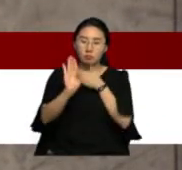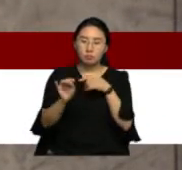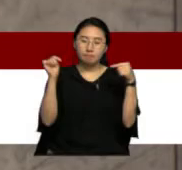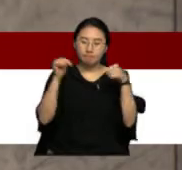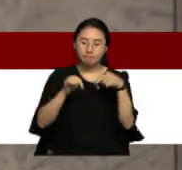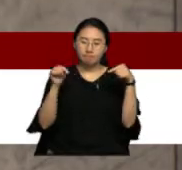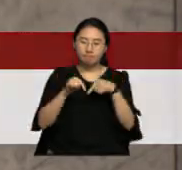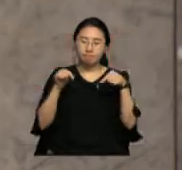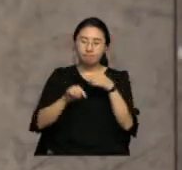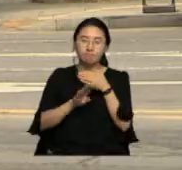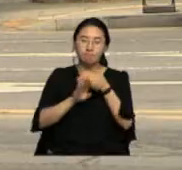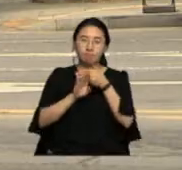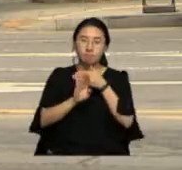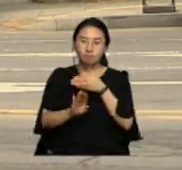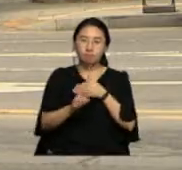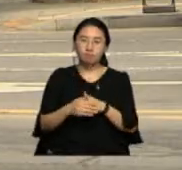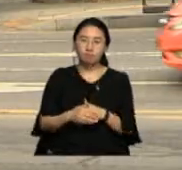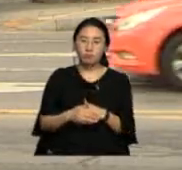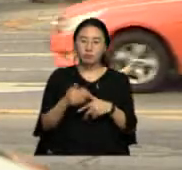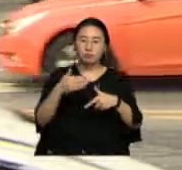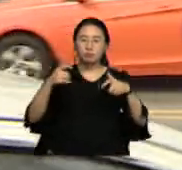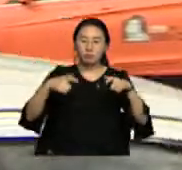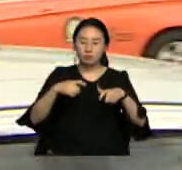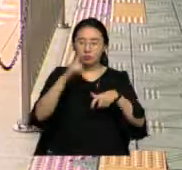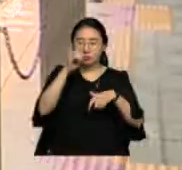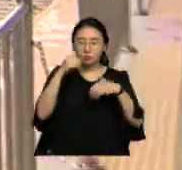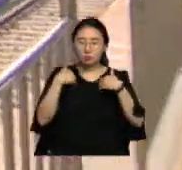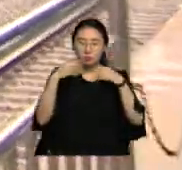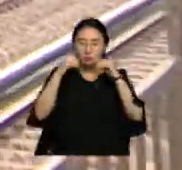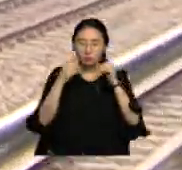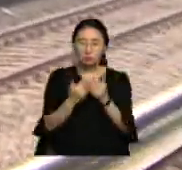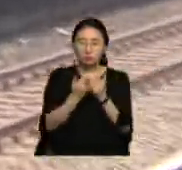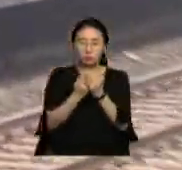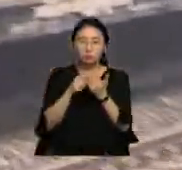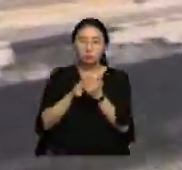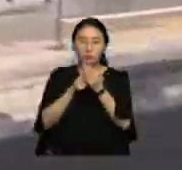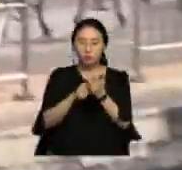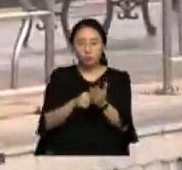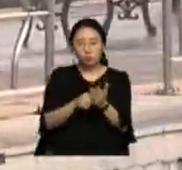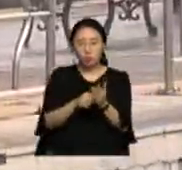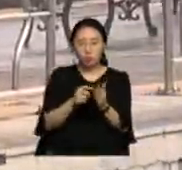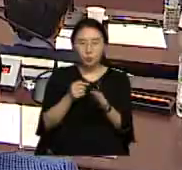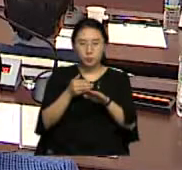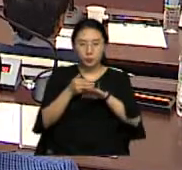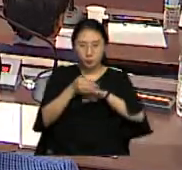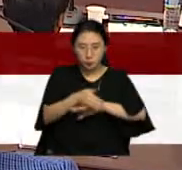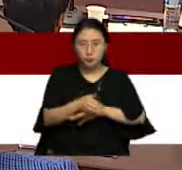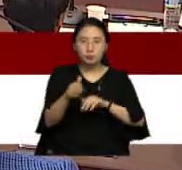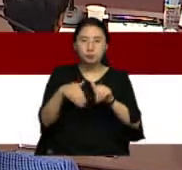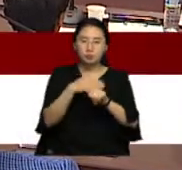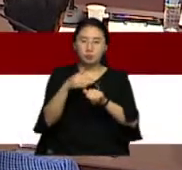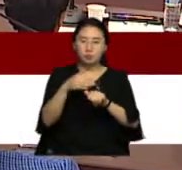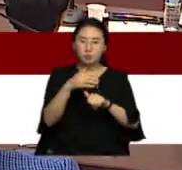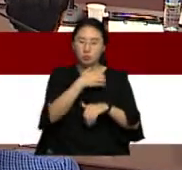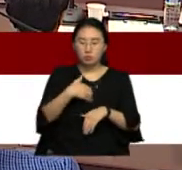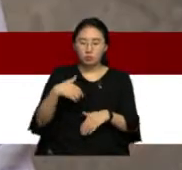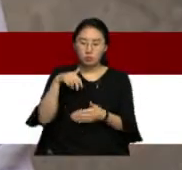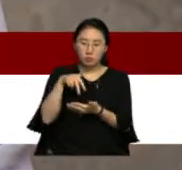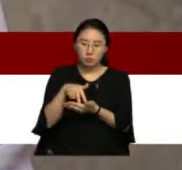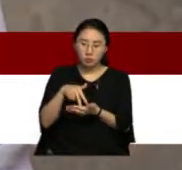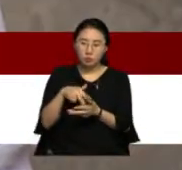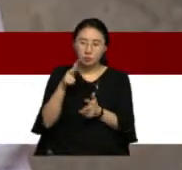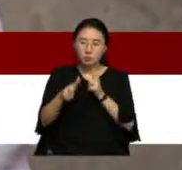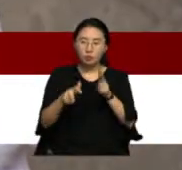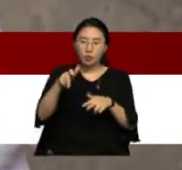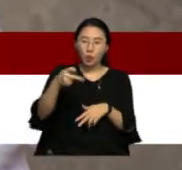긴밀한 협조 체계를 구축하고 금천구청역 복합개발 추진 역시 지지부진한 상황. 구청 입장에서는 사업